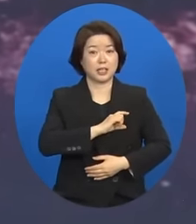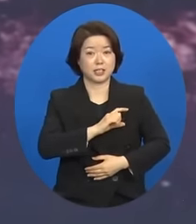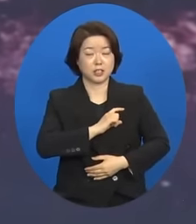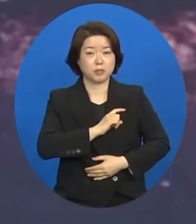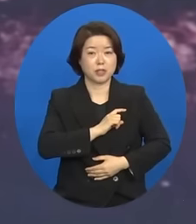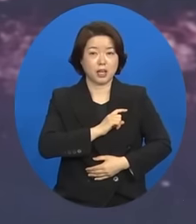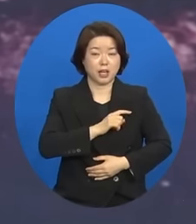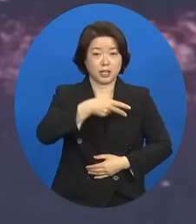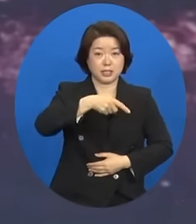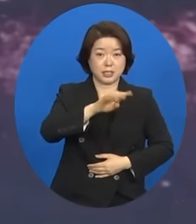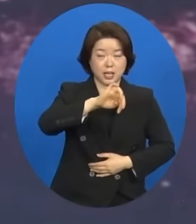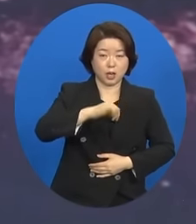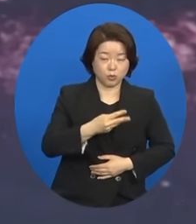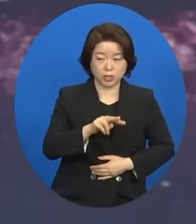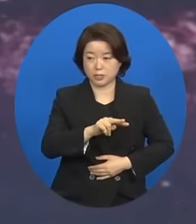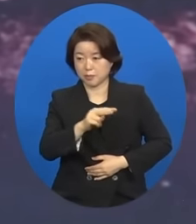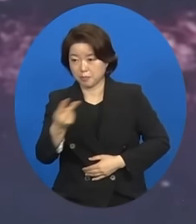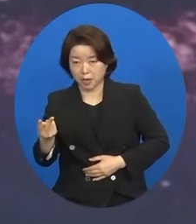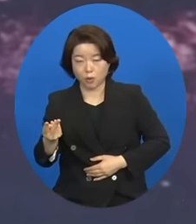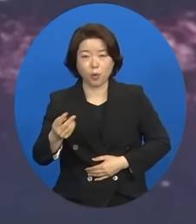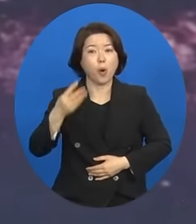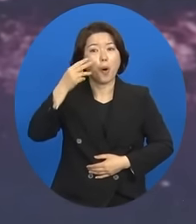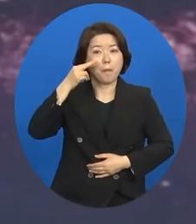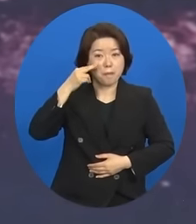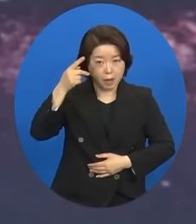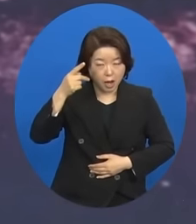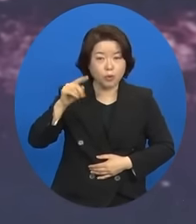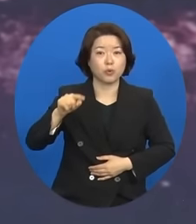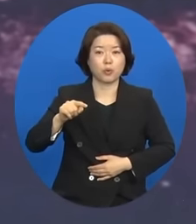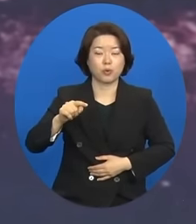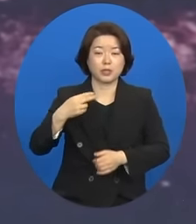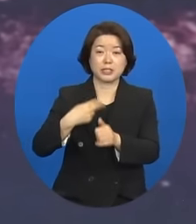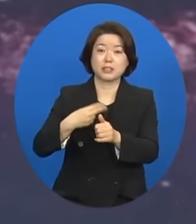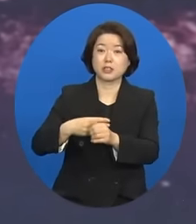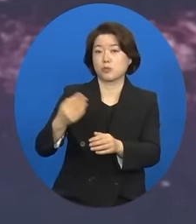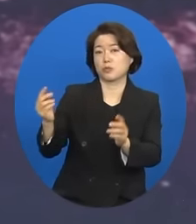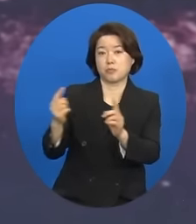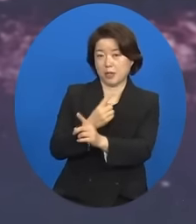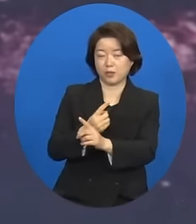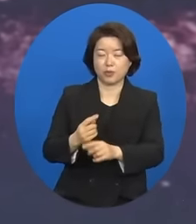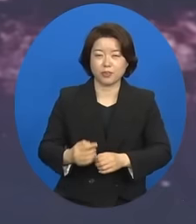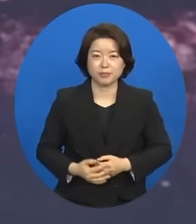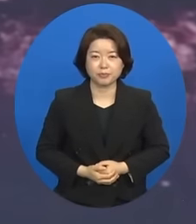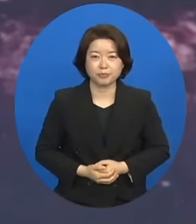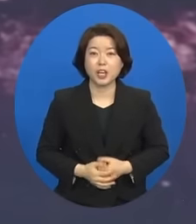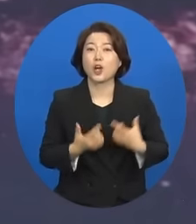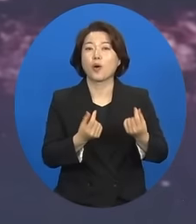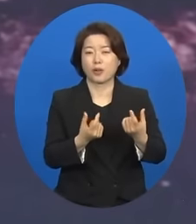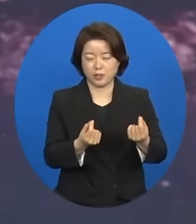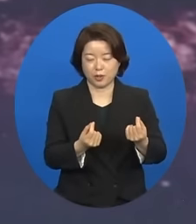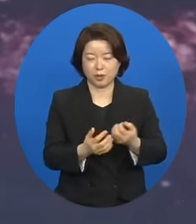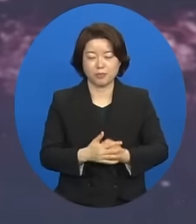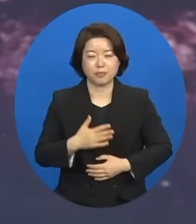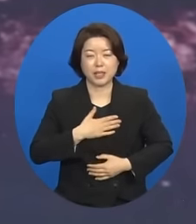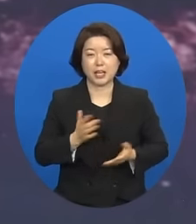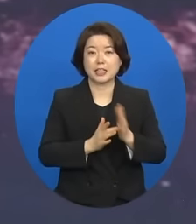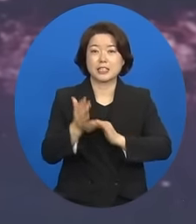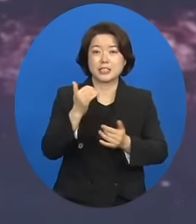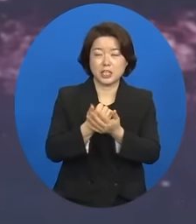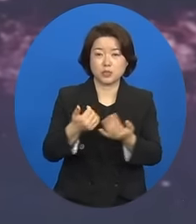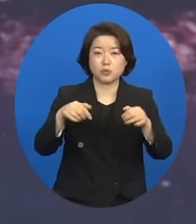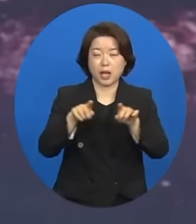사울에서 바울로 바뀌었죠 그러나이 사도 바이라 할지라도 이미 나는 예수님과 함께 죽었습니다이